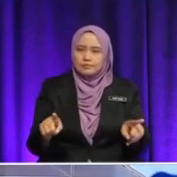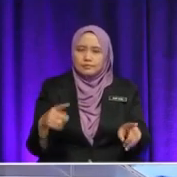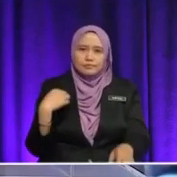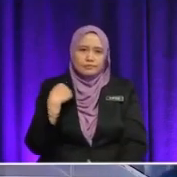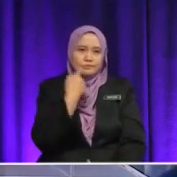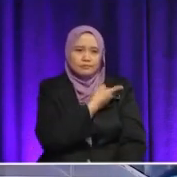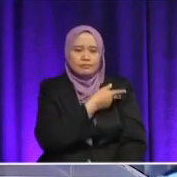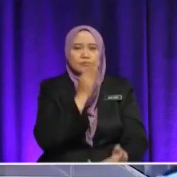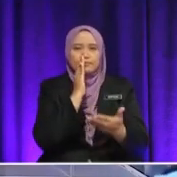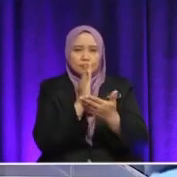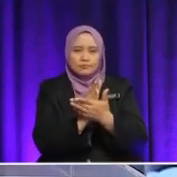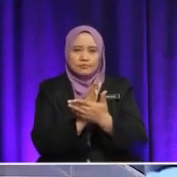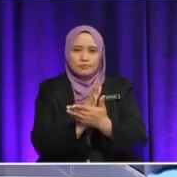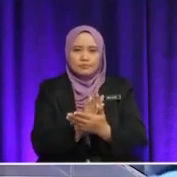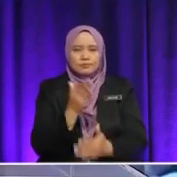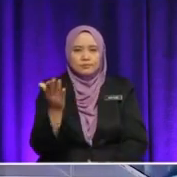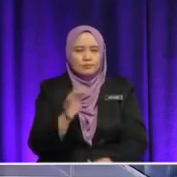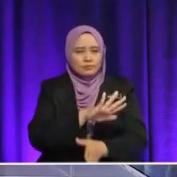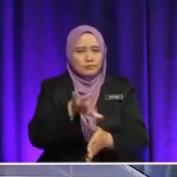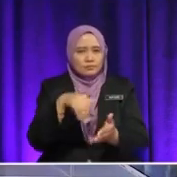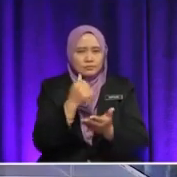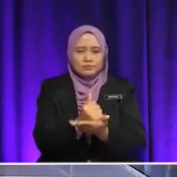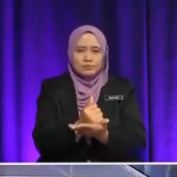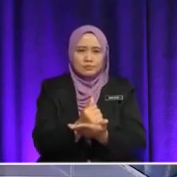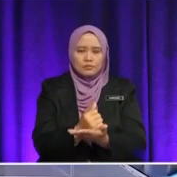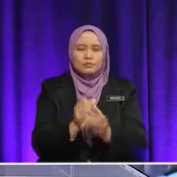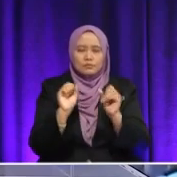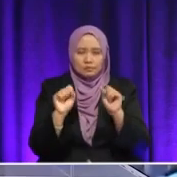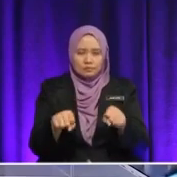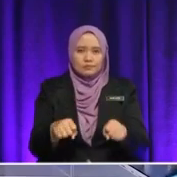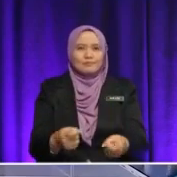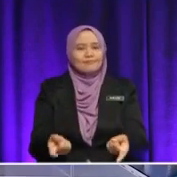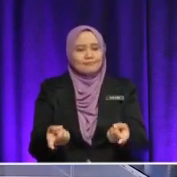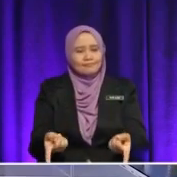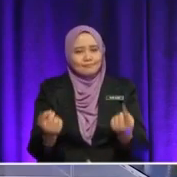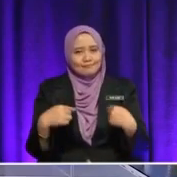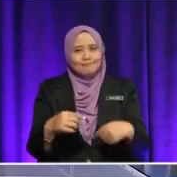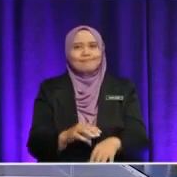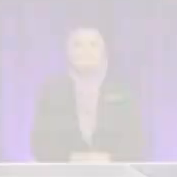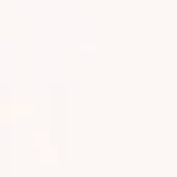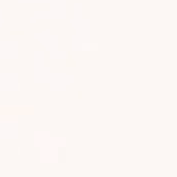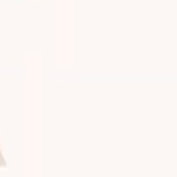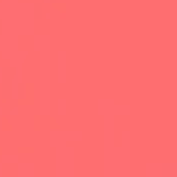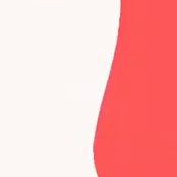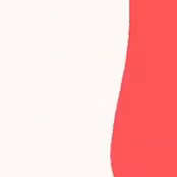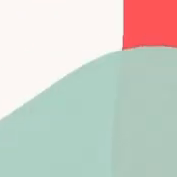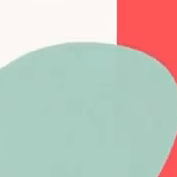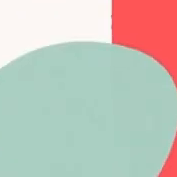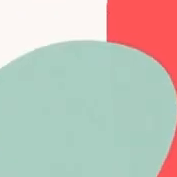banyak berhenti rehat lo anda semua jangan kau reservasi ini kembali dalam Menengah Atas Hai